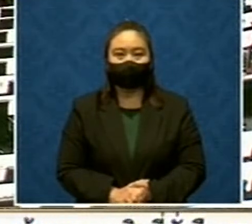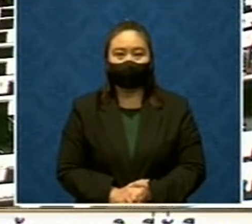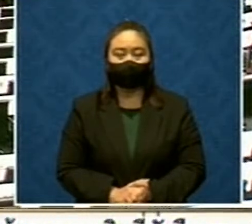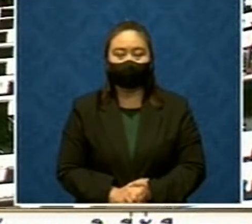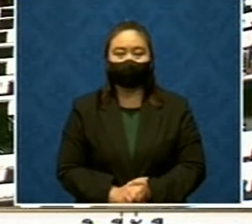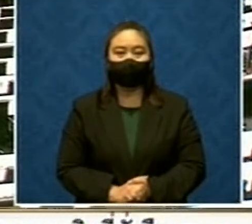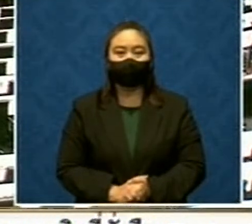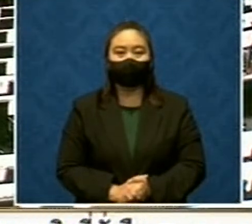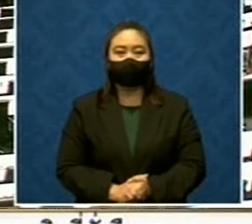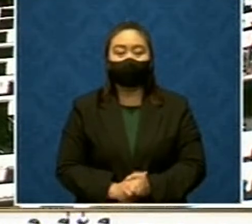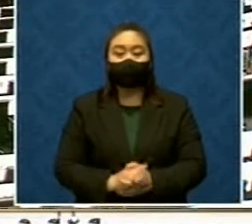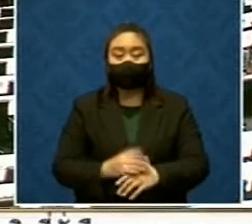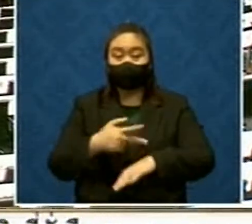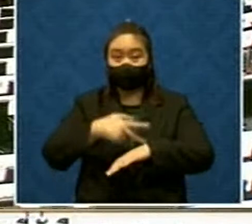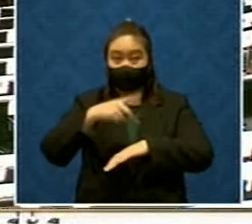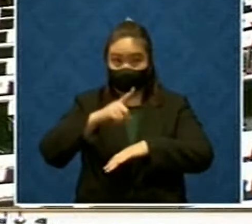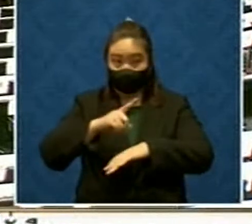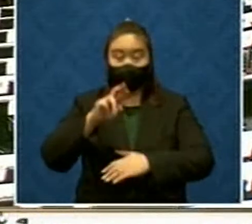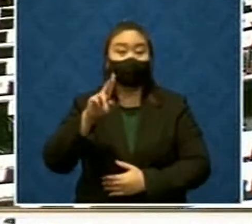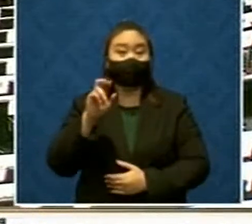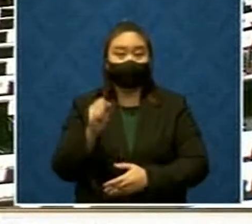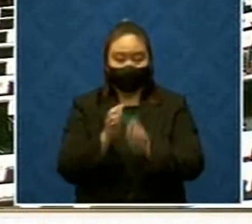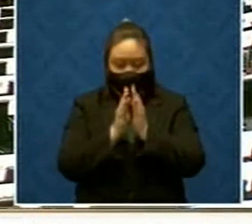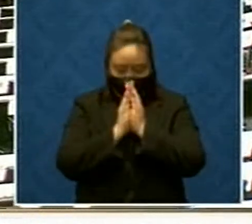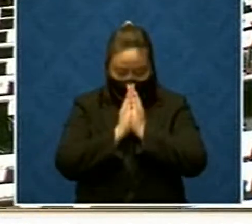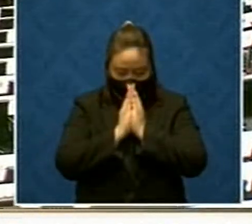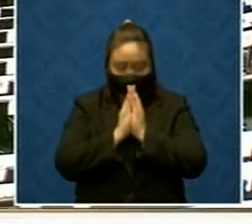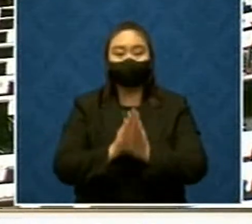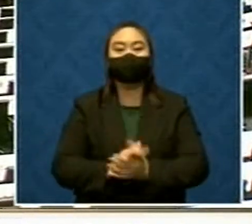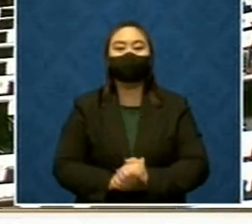กราบเรียนท่านประธานสภาที่เคารพครับ